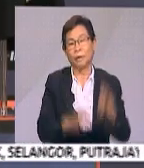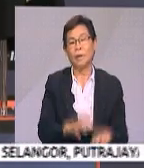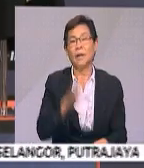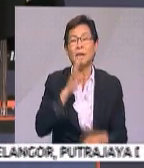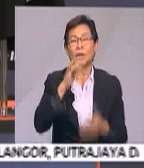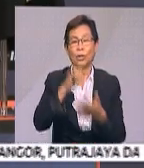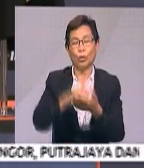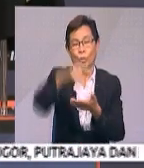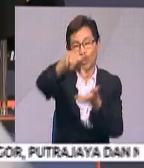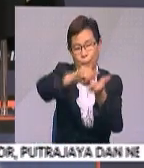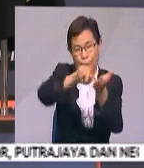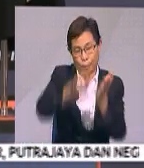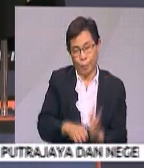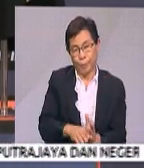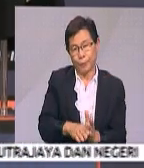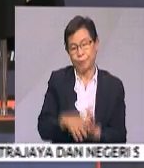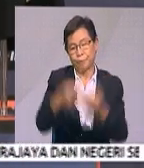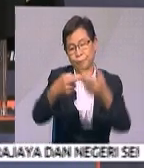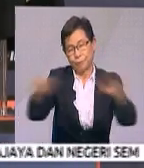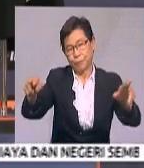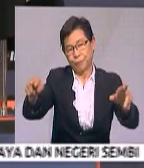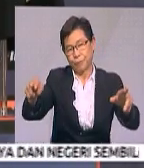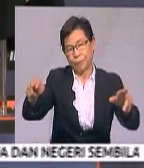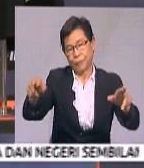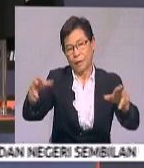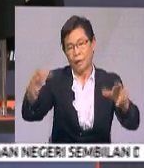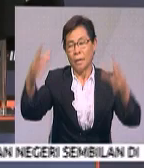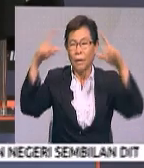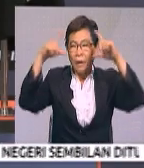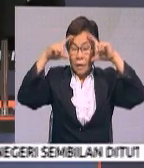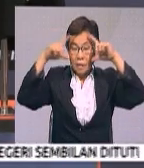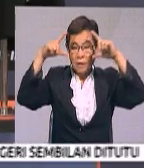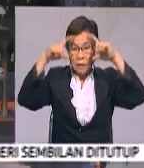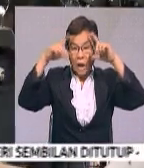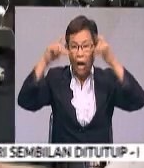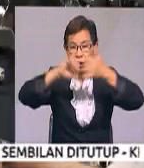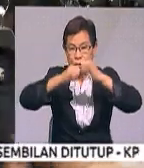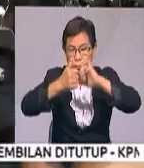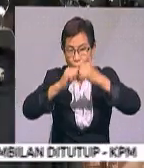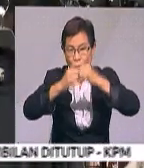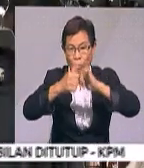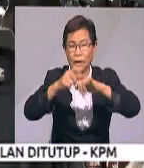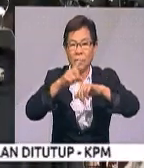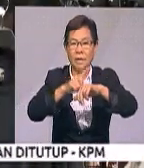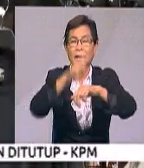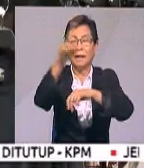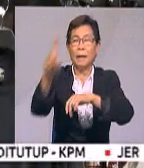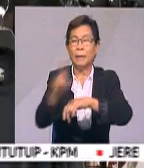demikian kepada media selepas pelancaran hijab keluaran Al Ihsan Sport di Damansara.